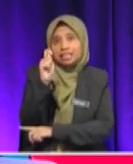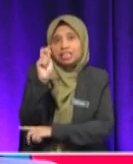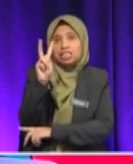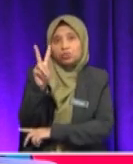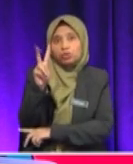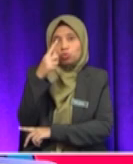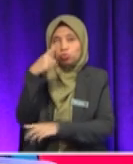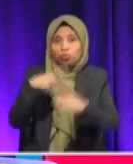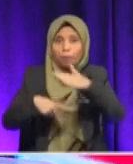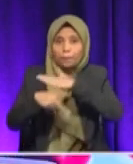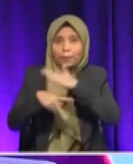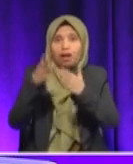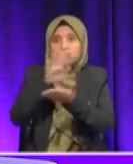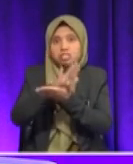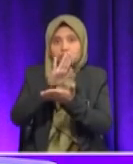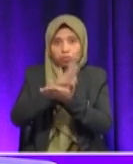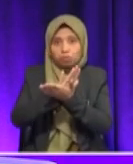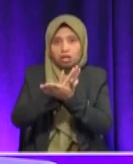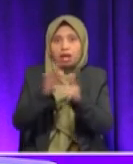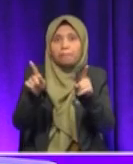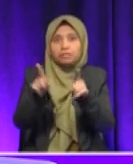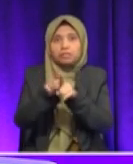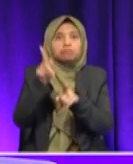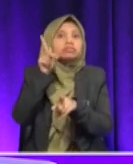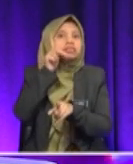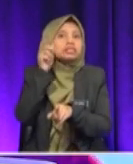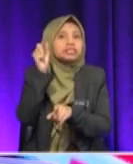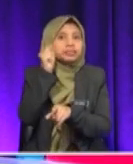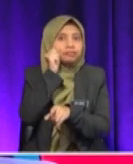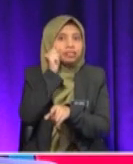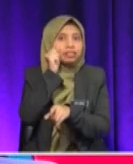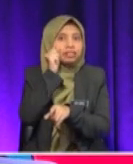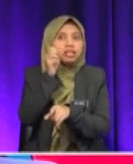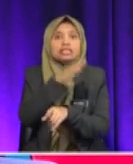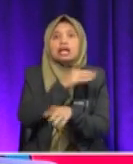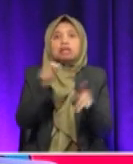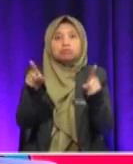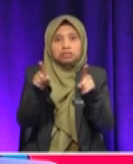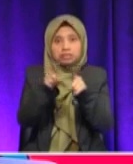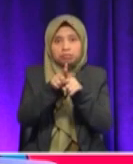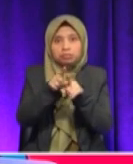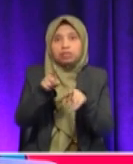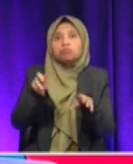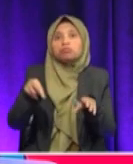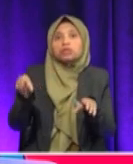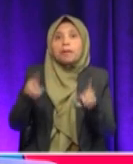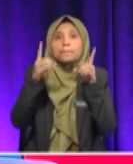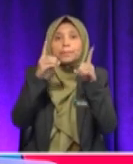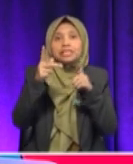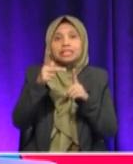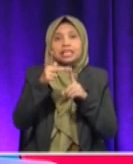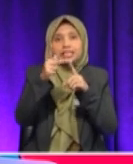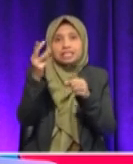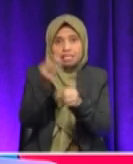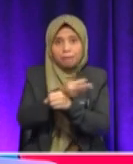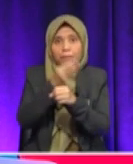slot prasekolah hari ini bersama Kak Safika dan hari ini kita akan bersama-sama belajar pendidikan house